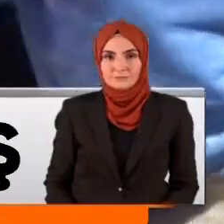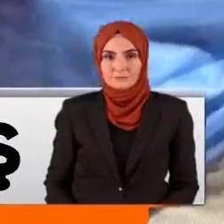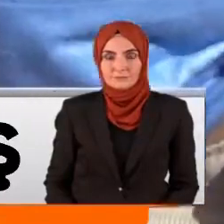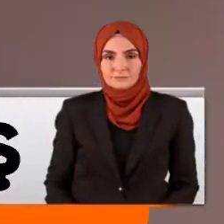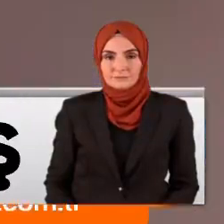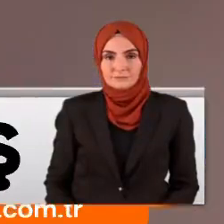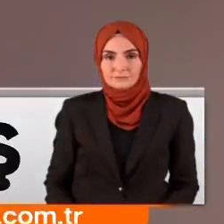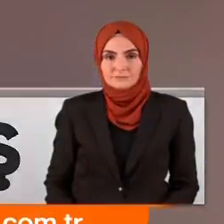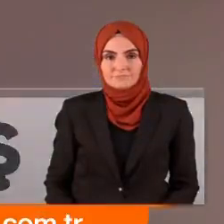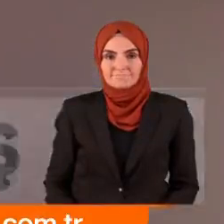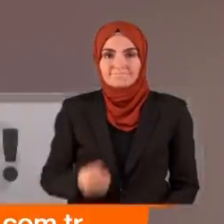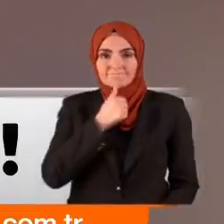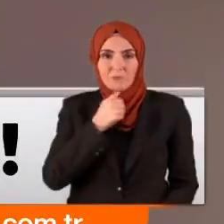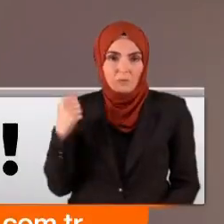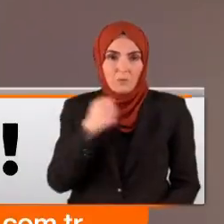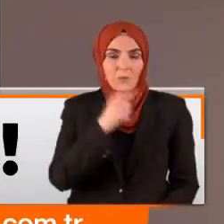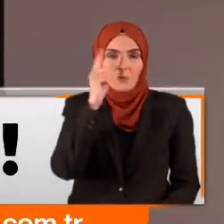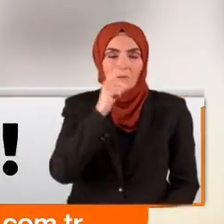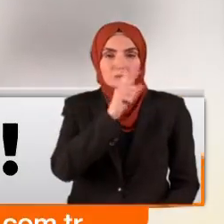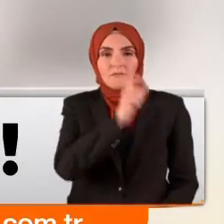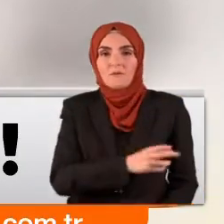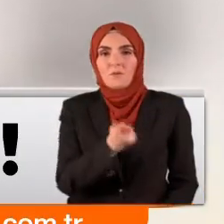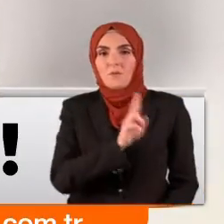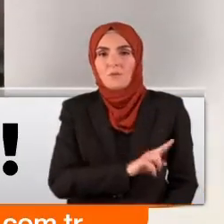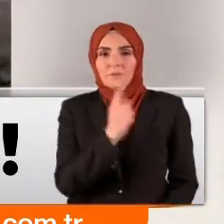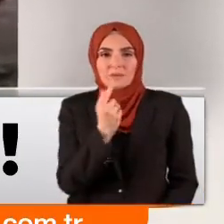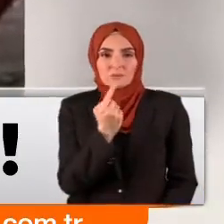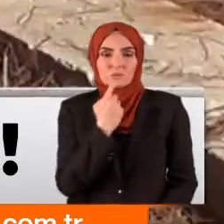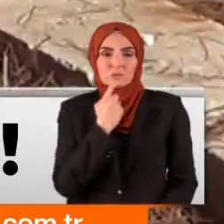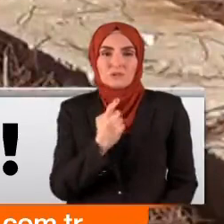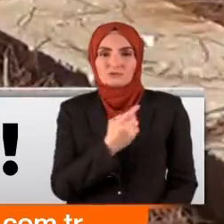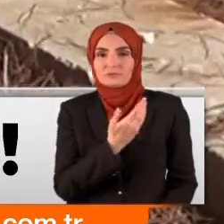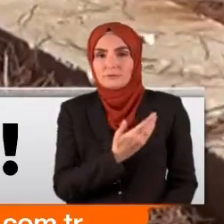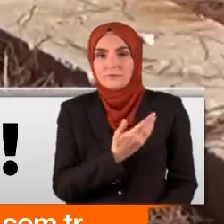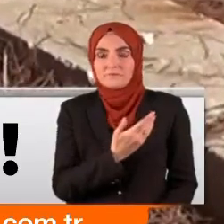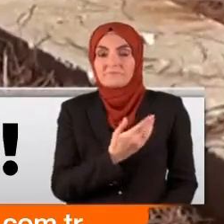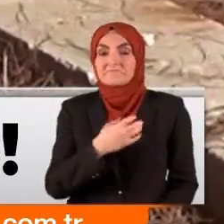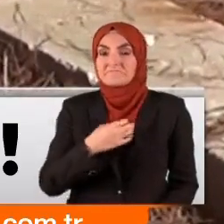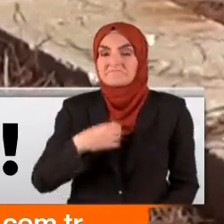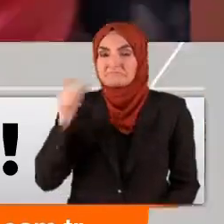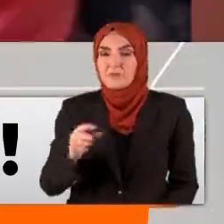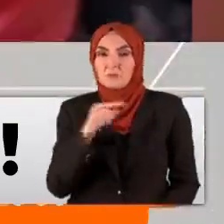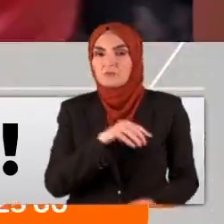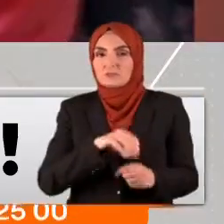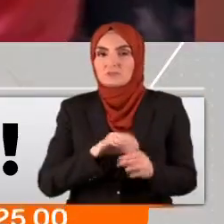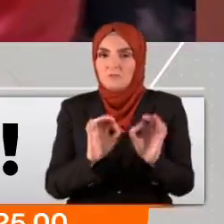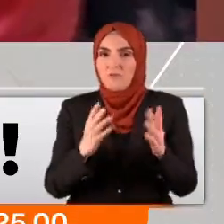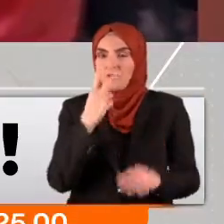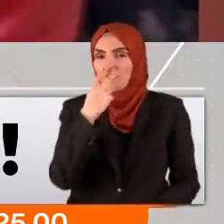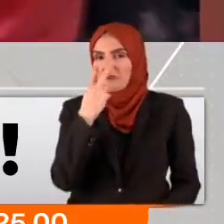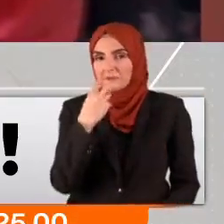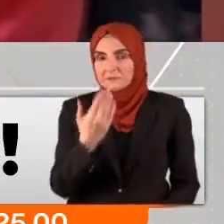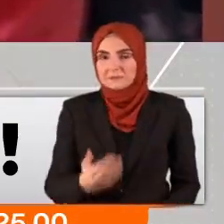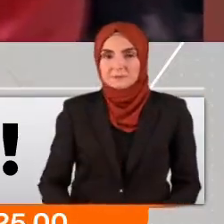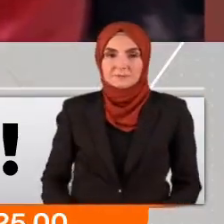beni. Baba yumruğuyla hayattan koparıldı. Daha 1,5 yaşındaydı. Annesi ona böyle ağladı. Çocuğumu